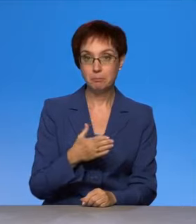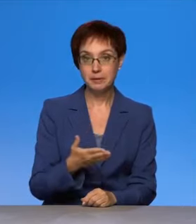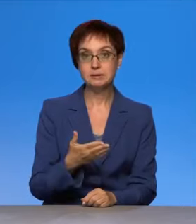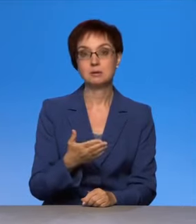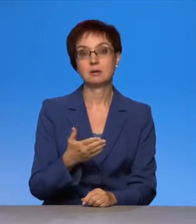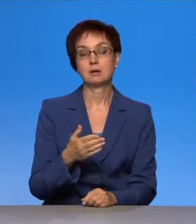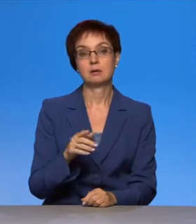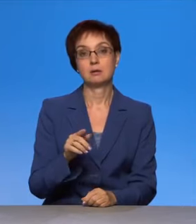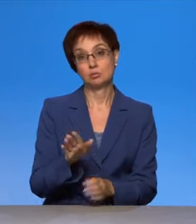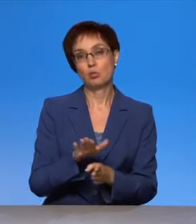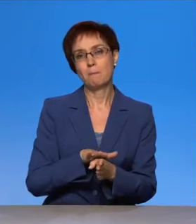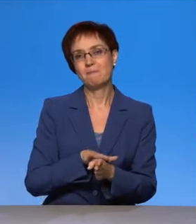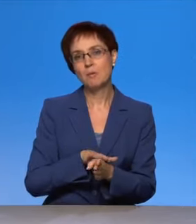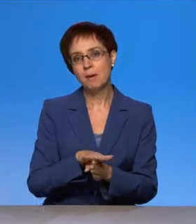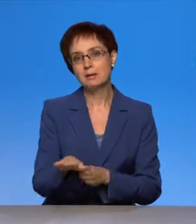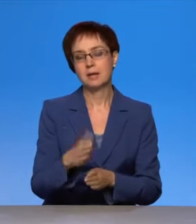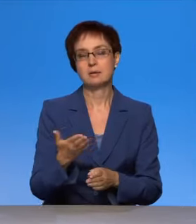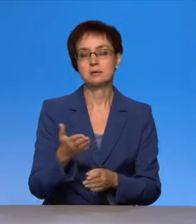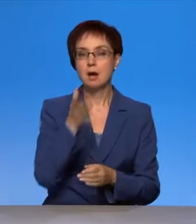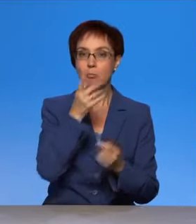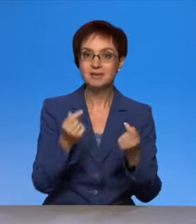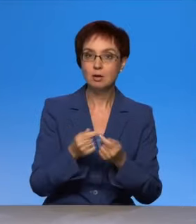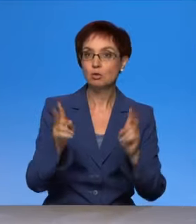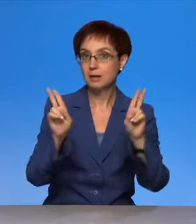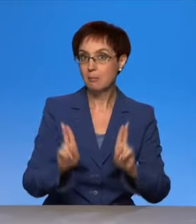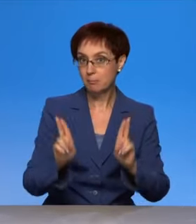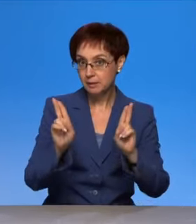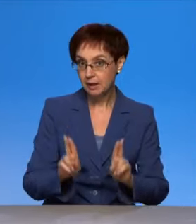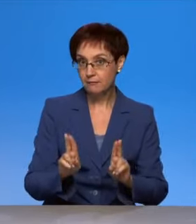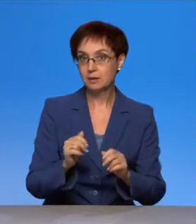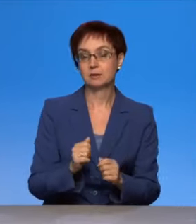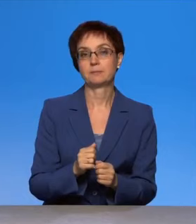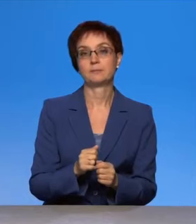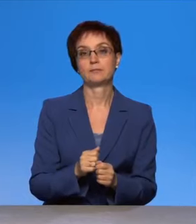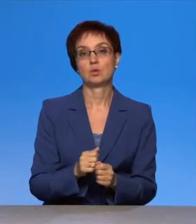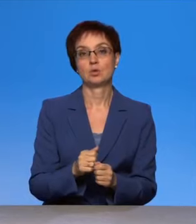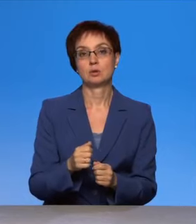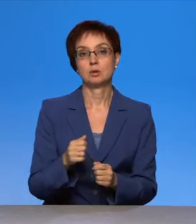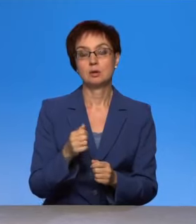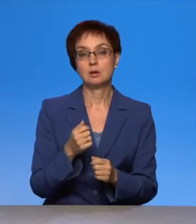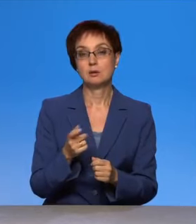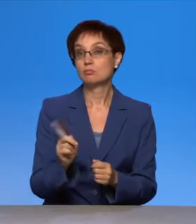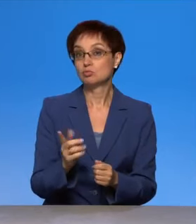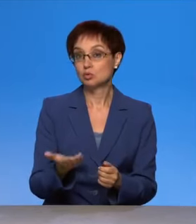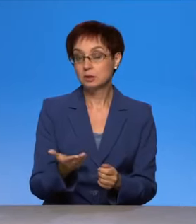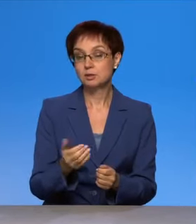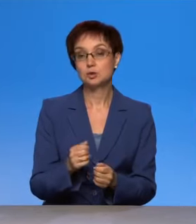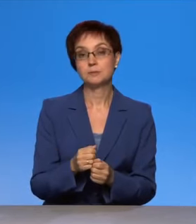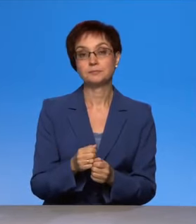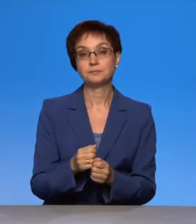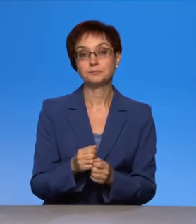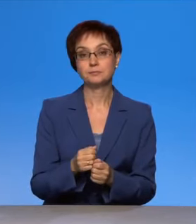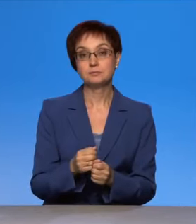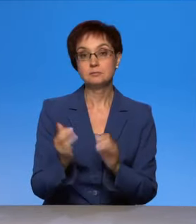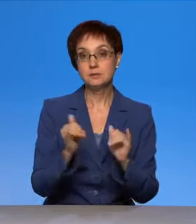да, определенным, да, соблюдать вот параграф и так далее. Это так называемая надкастная личность. Что это означает? Это означает, что для